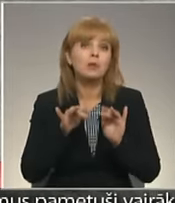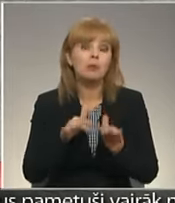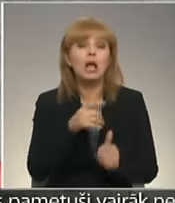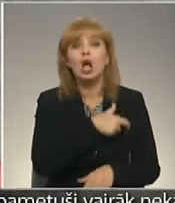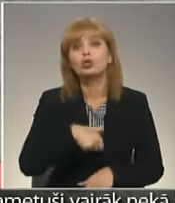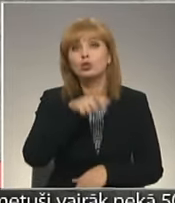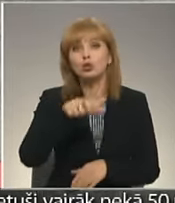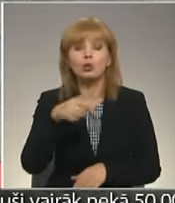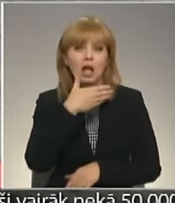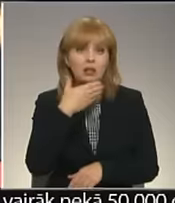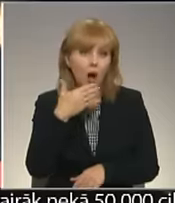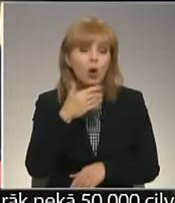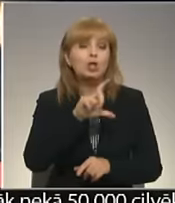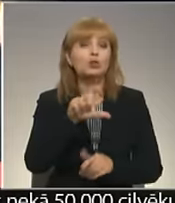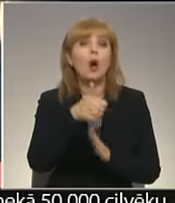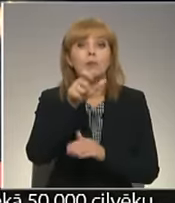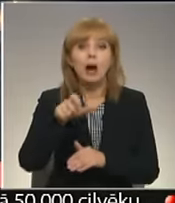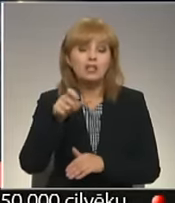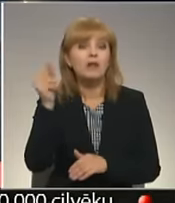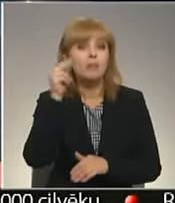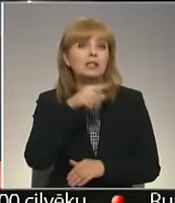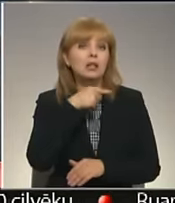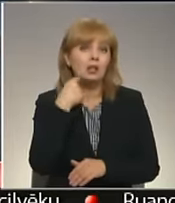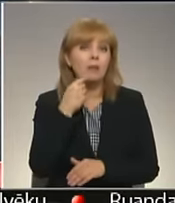studentu. Kā min autoskola pārstāv mācīties gribētāji